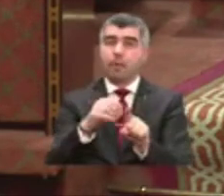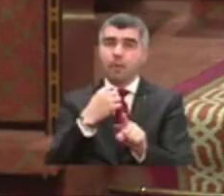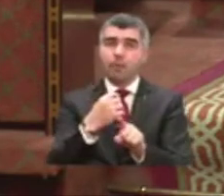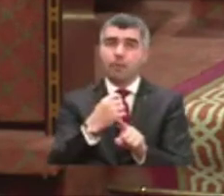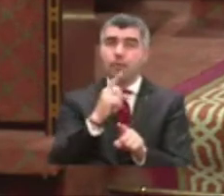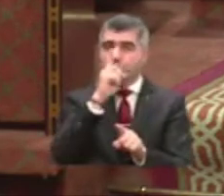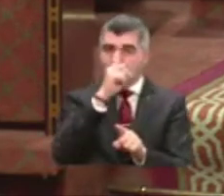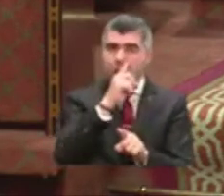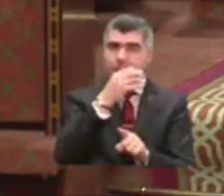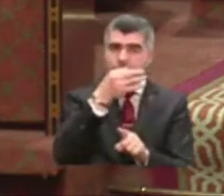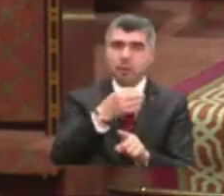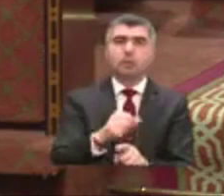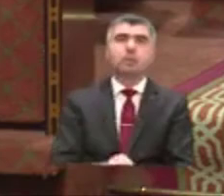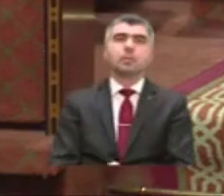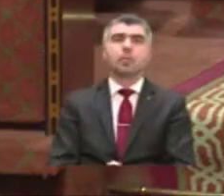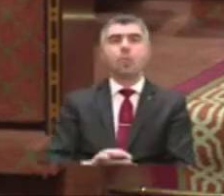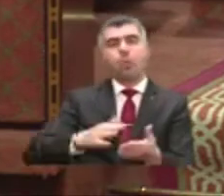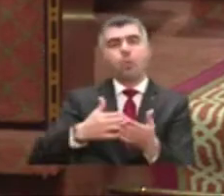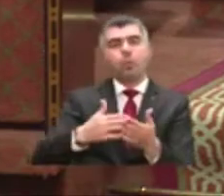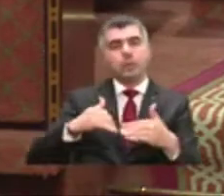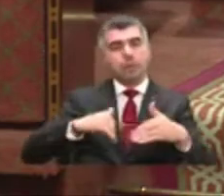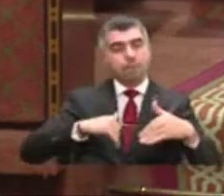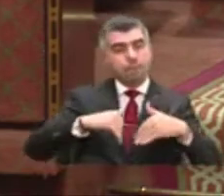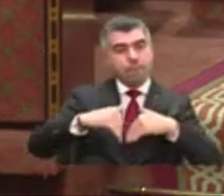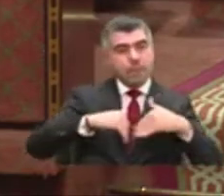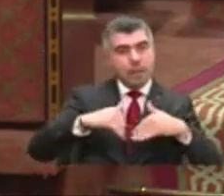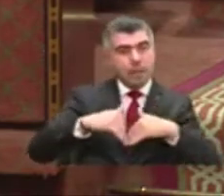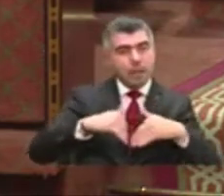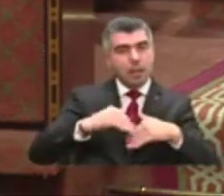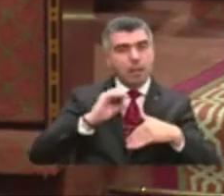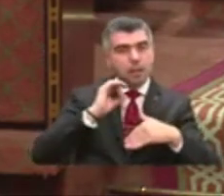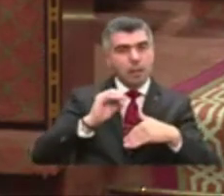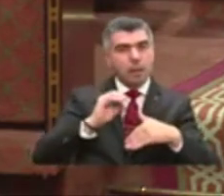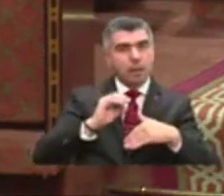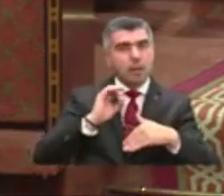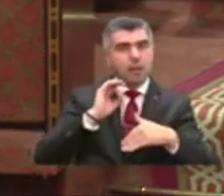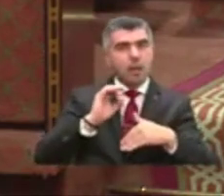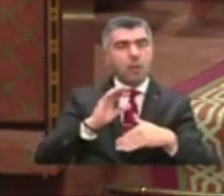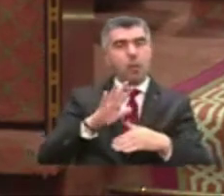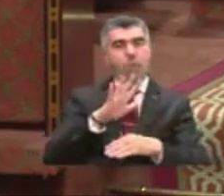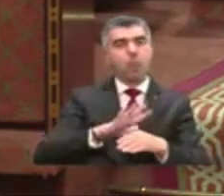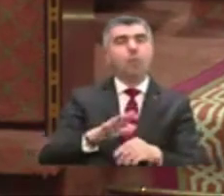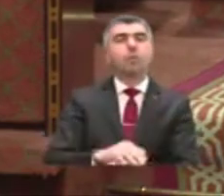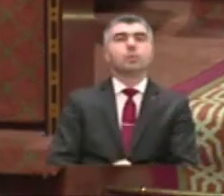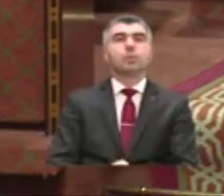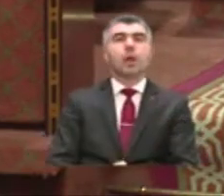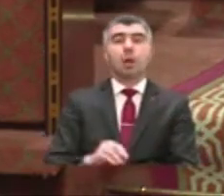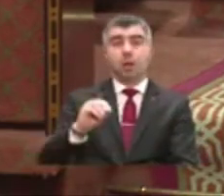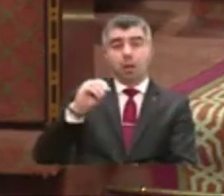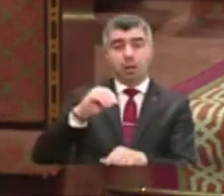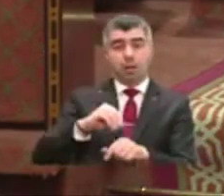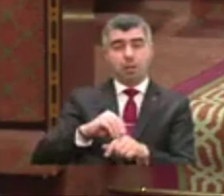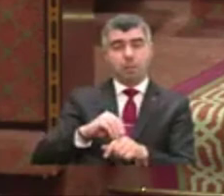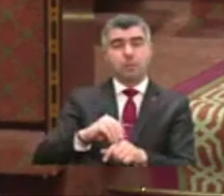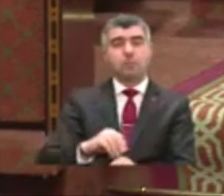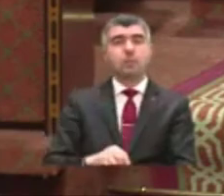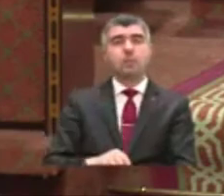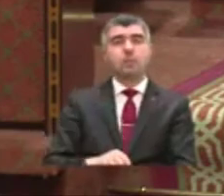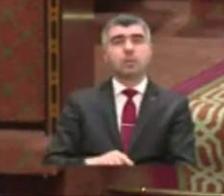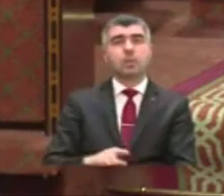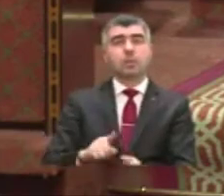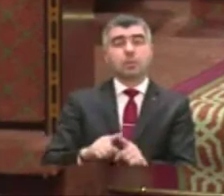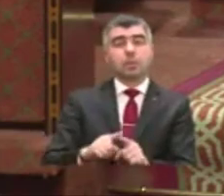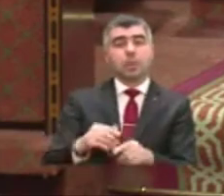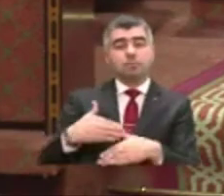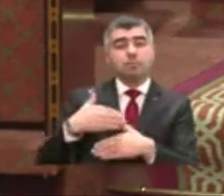بهذه الكيفية غيمكننا نضمنوا أولا أن هذه الطرق فهي غتدخل في إطار هذا التصور، وغنضمنوا كذلك